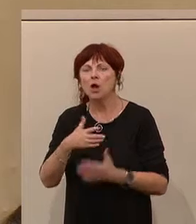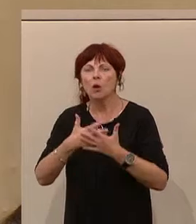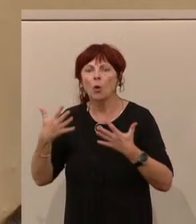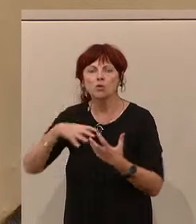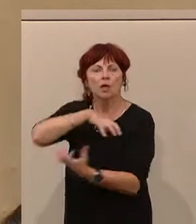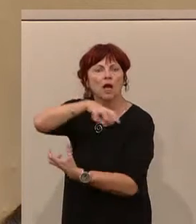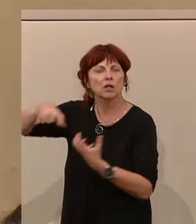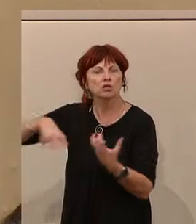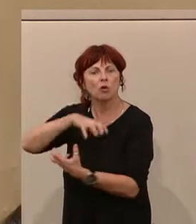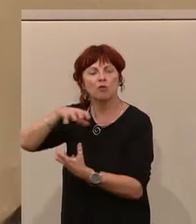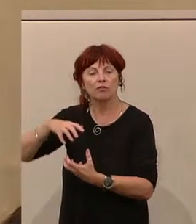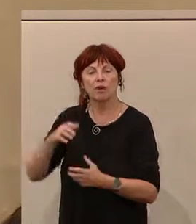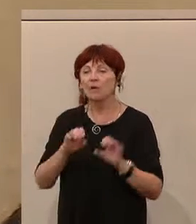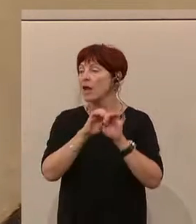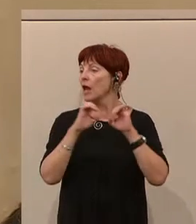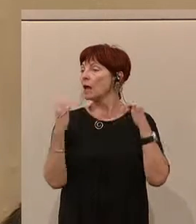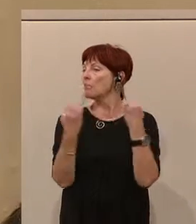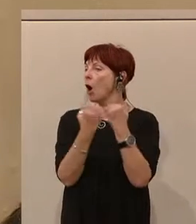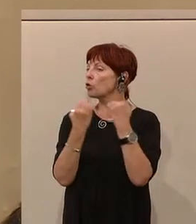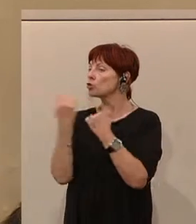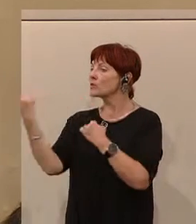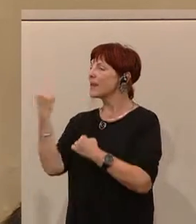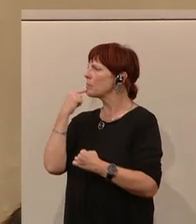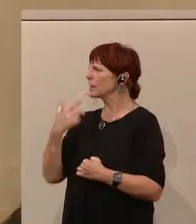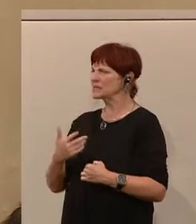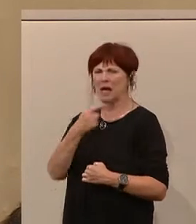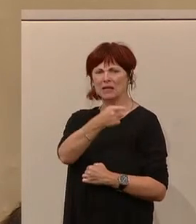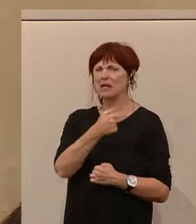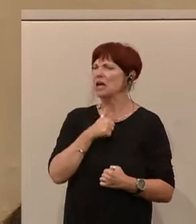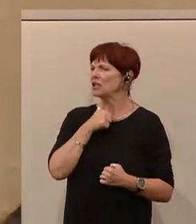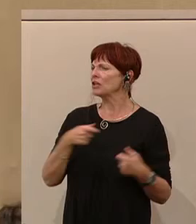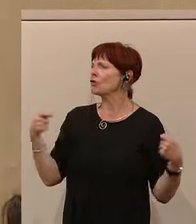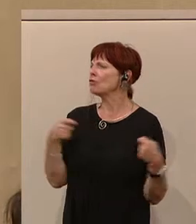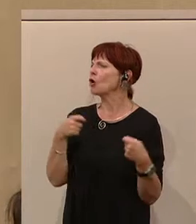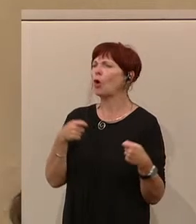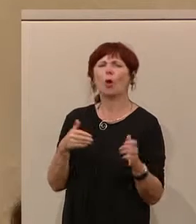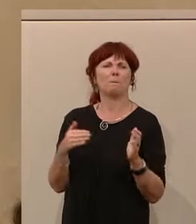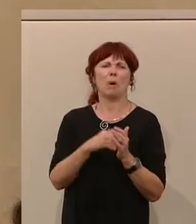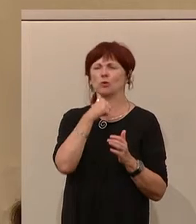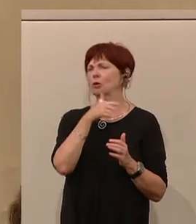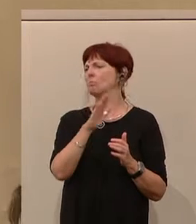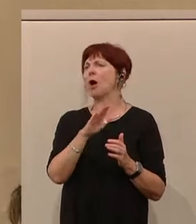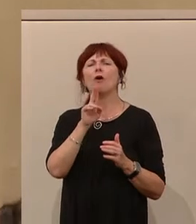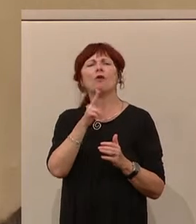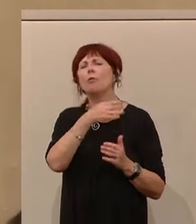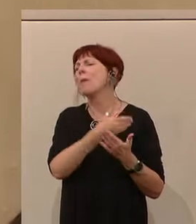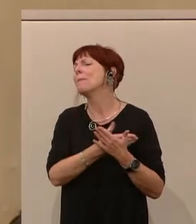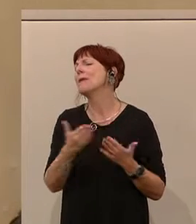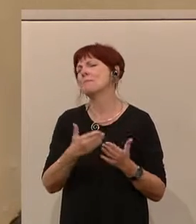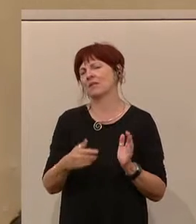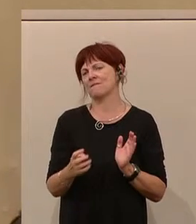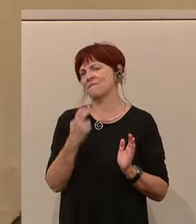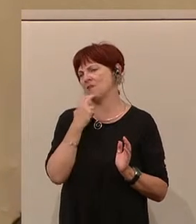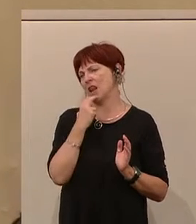Förderungen würden gekürzt und gestrichen, weil sie nicht angenommen werden. Das stimmt nicht, das wissen Sie auch. Und das ist auch kein